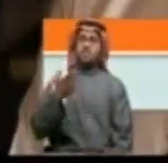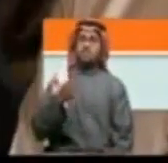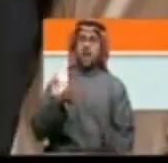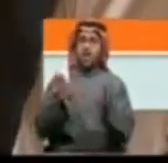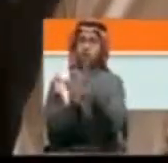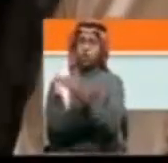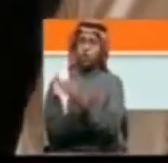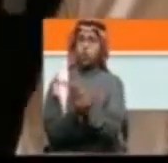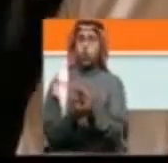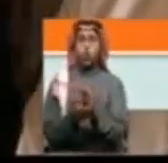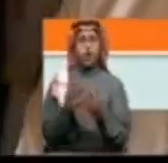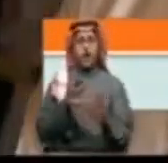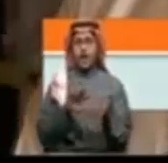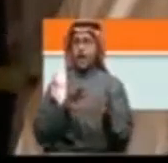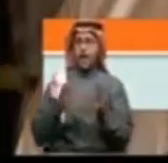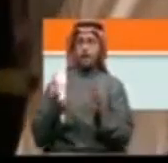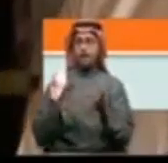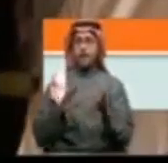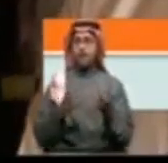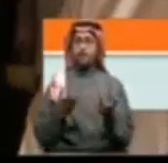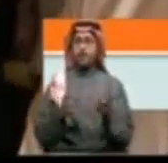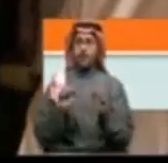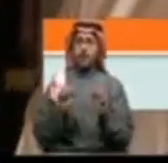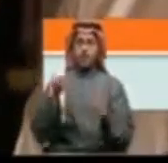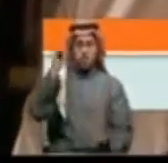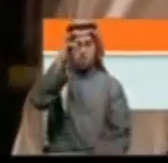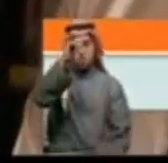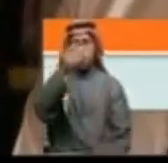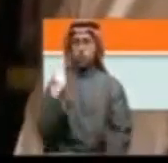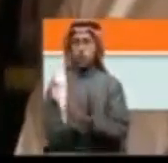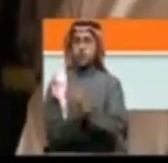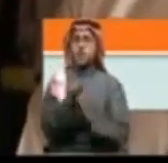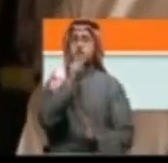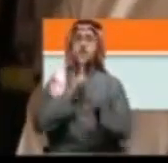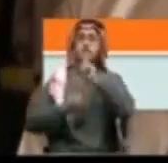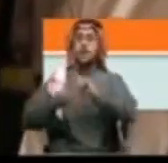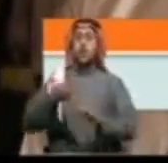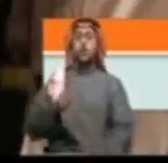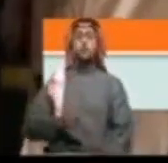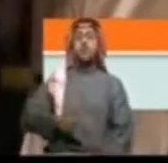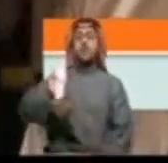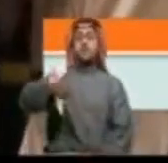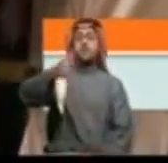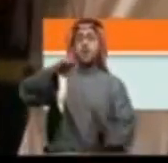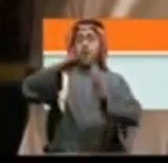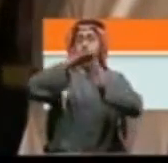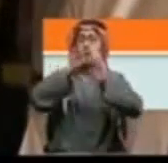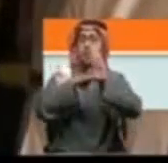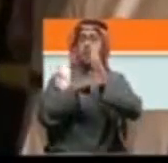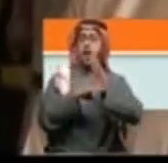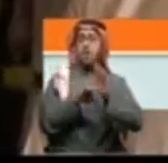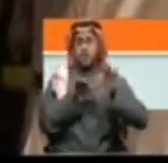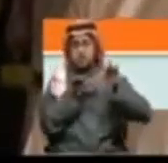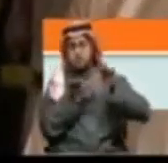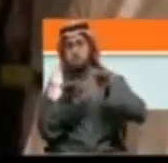السوق الشعبي وما يقدمه من تراث وأيضا تاريخ، أبرز اهتمام